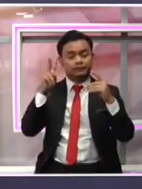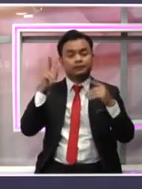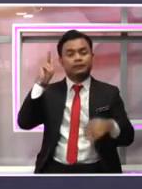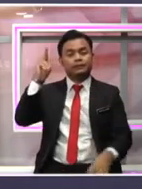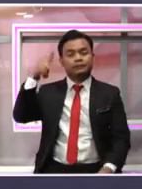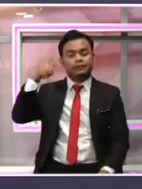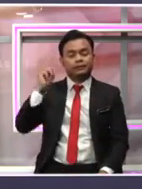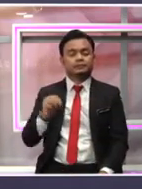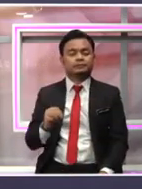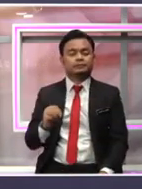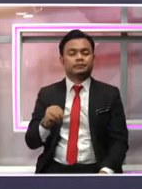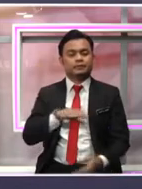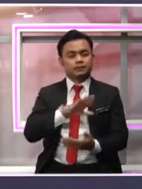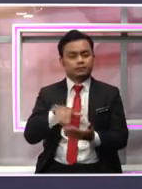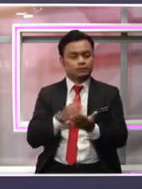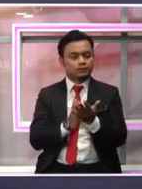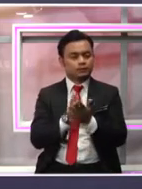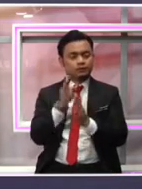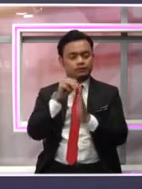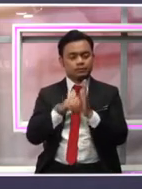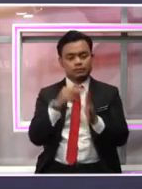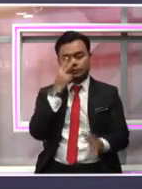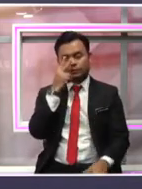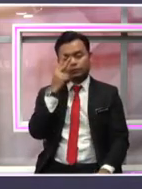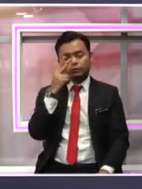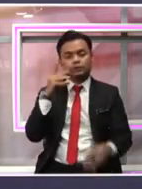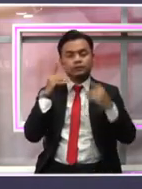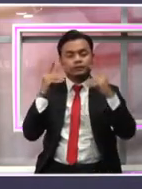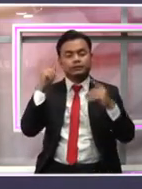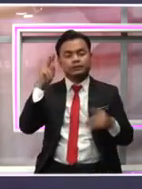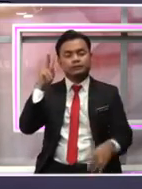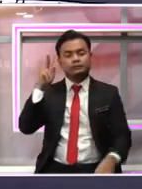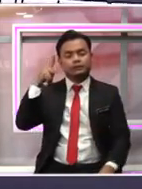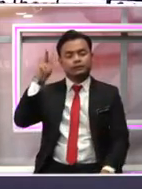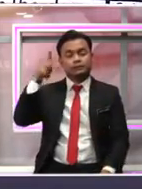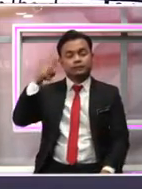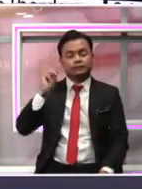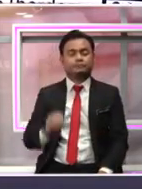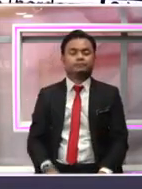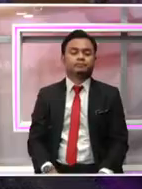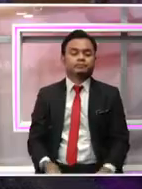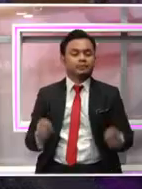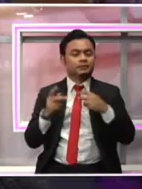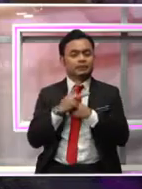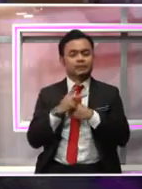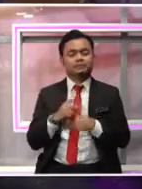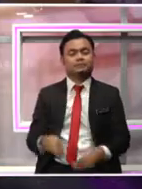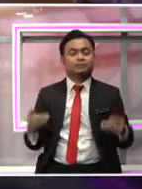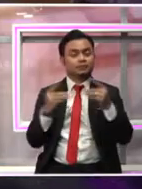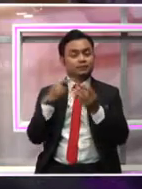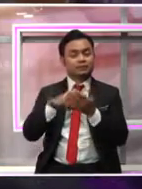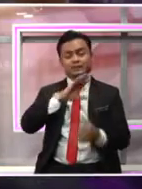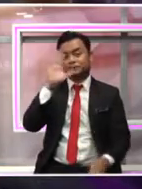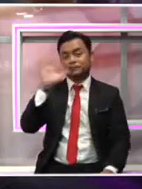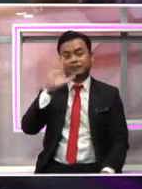mengharapkan beribadah di rumah teruskan menonton saluran didikte bikev.ifp Maka sekali lagi Cek Google berjumpa lagi bye-bye